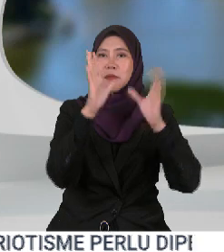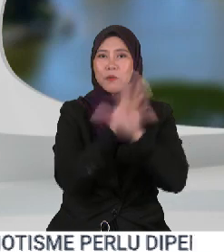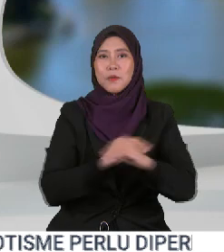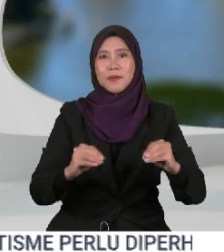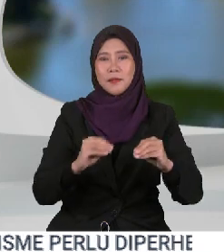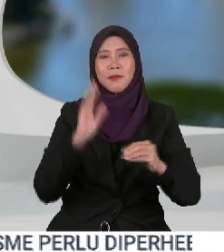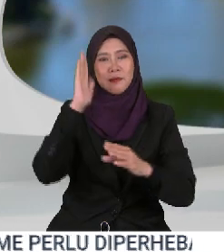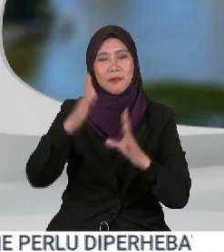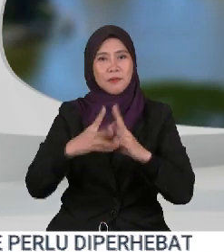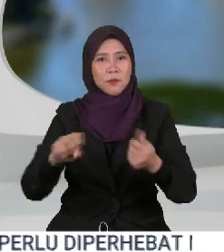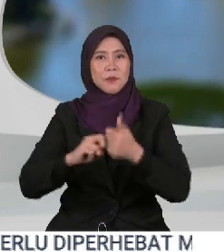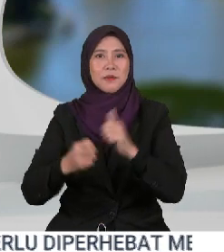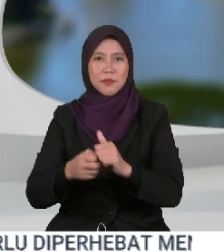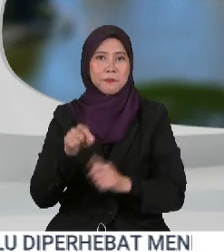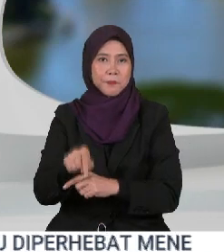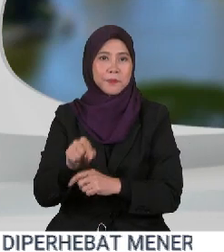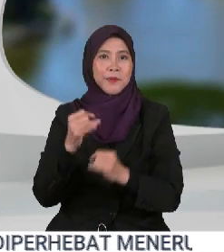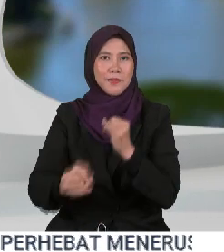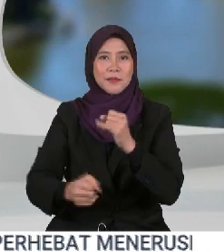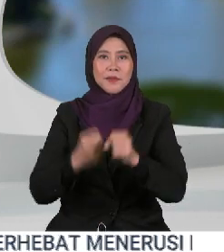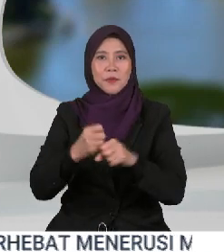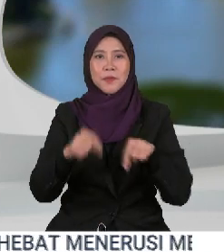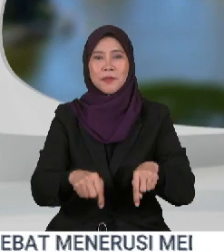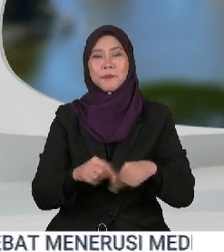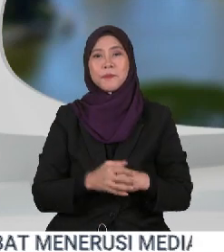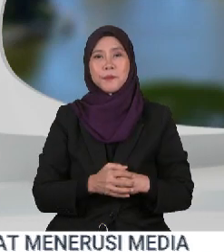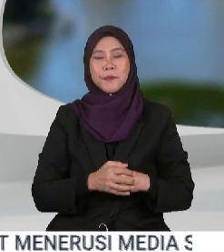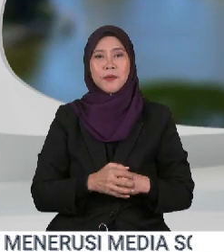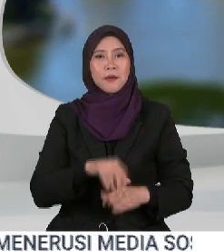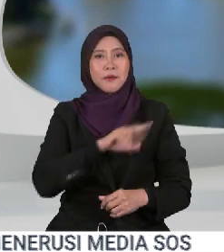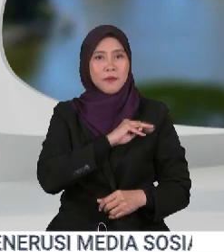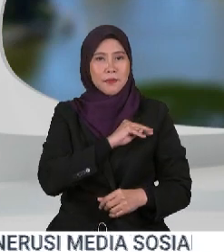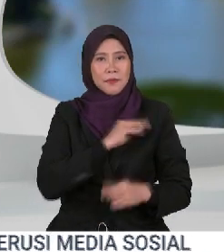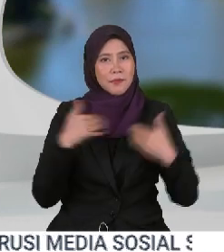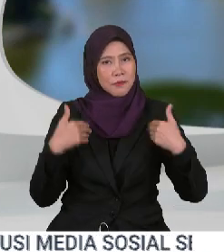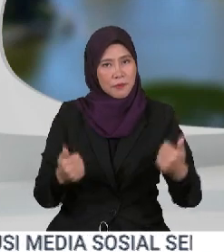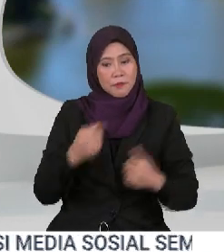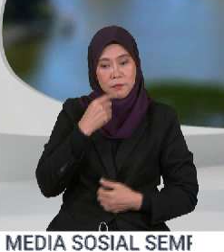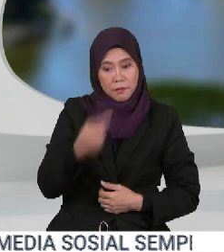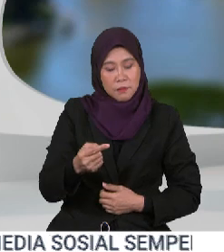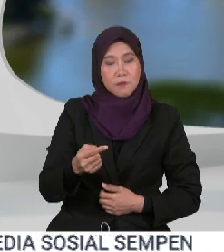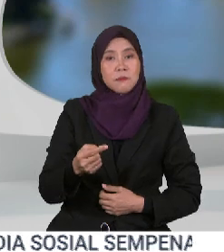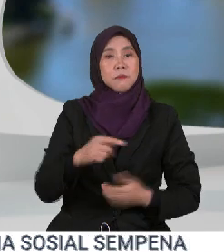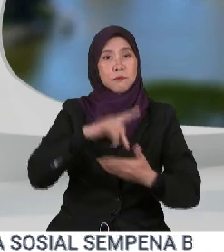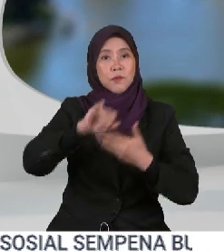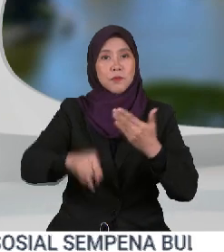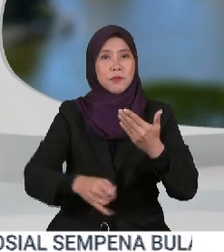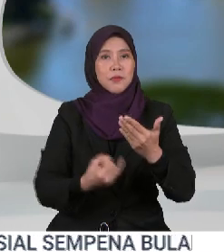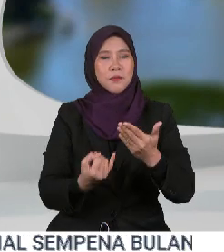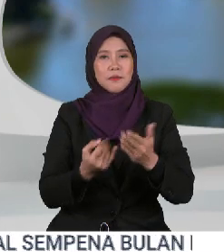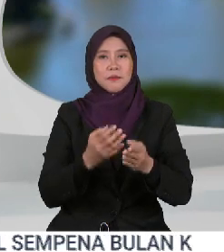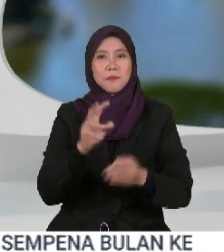diselesaikan menjelang penghujung tahun ini. Timbalan Menteri Kesihatan Lukan Isman Awang Sauni berkata ia merupakan projek di bawah